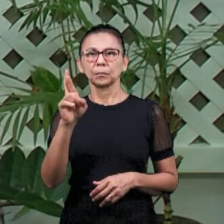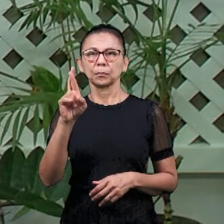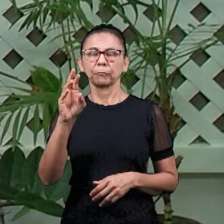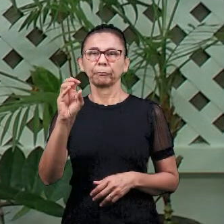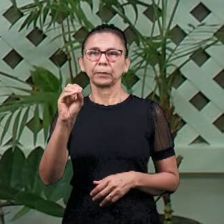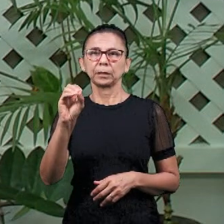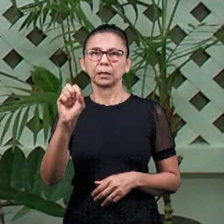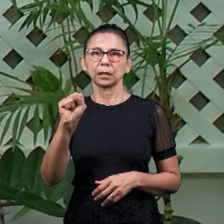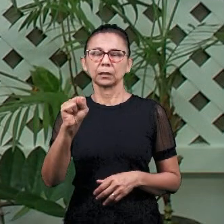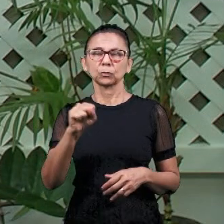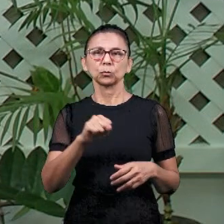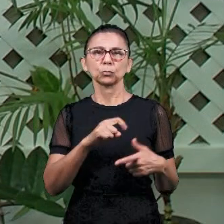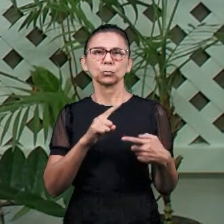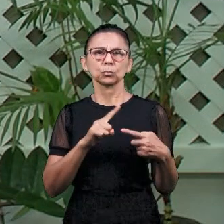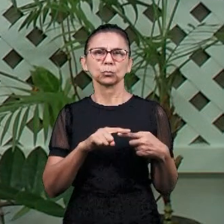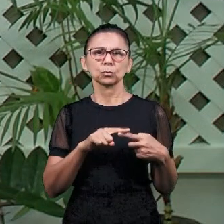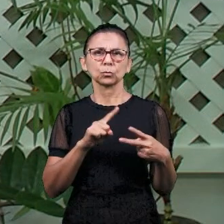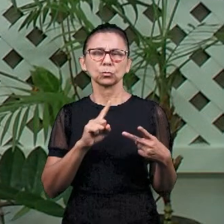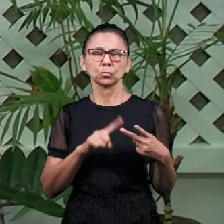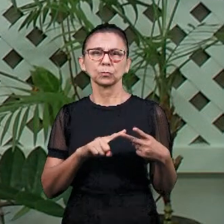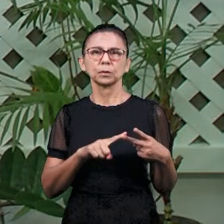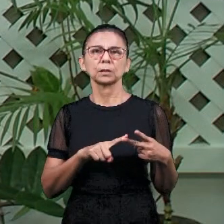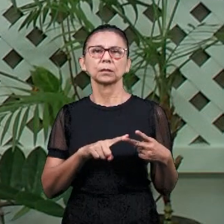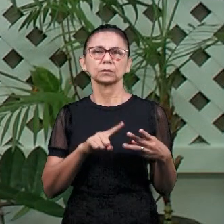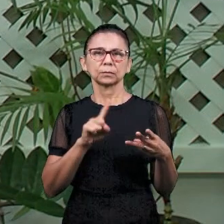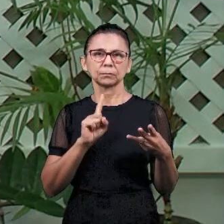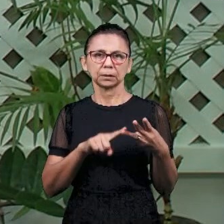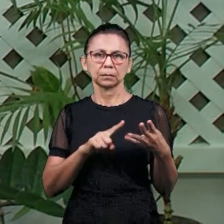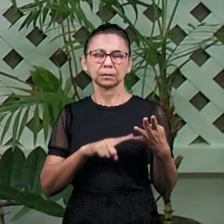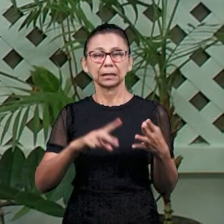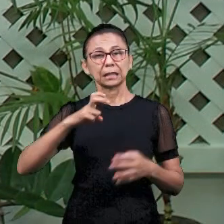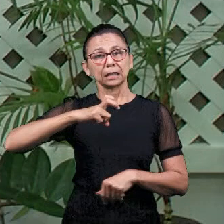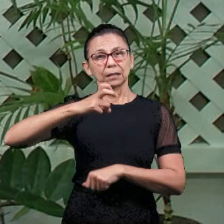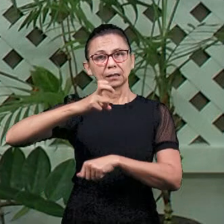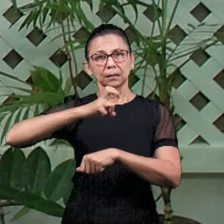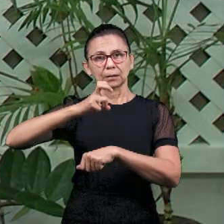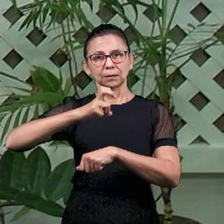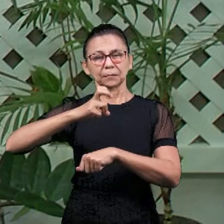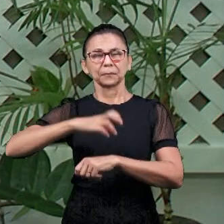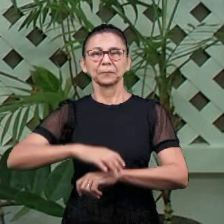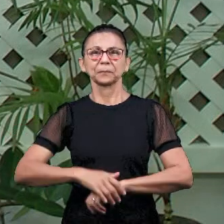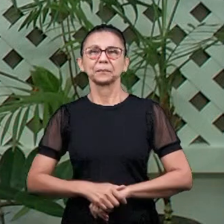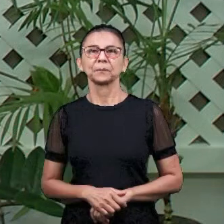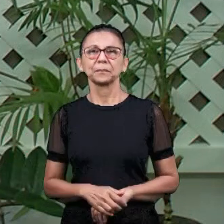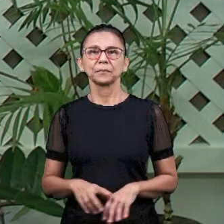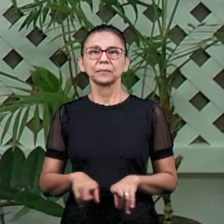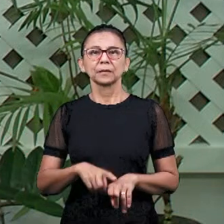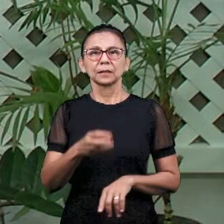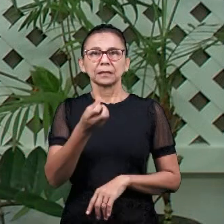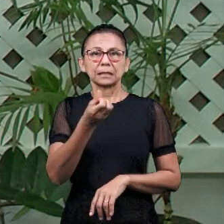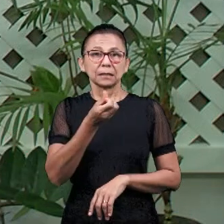en 5e place. Mes frères, et en 6e, le même pasteur aussi,